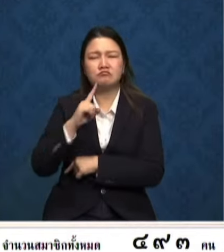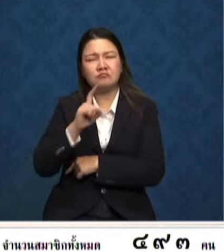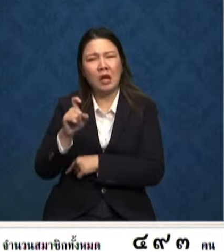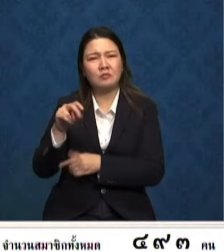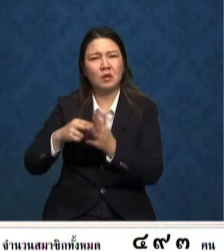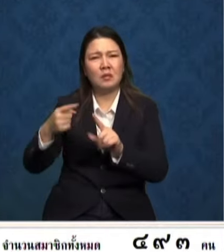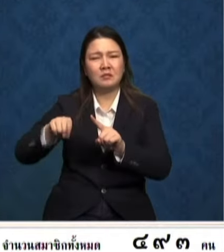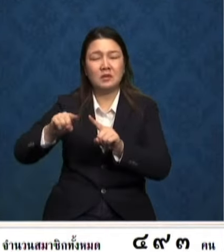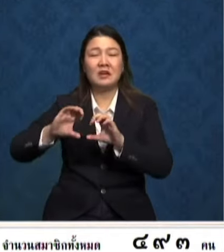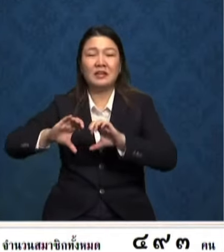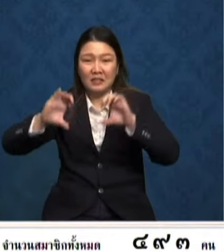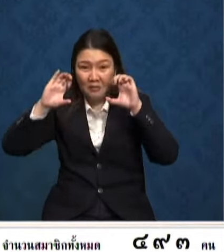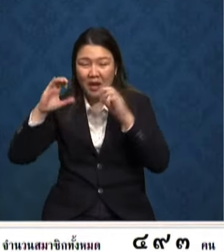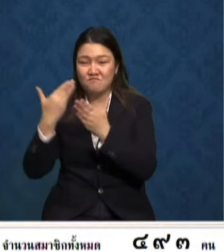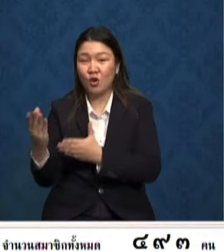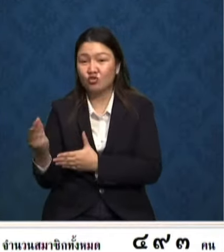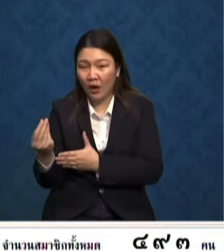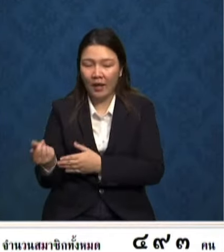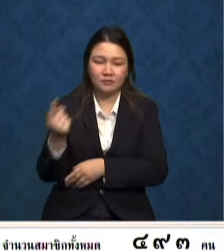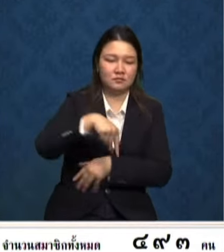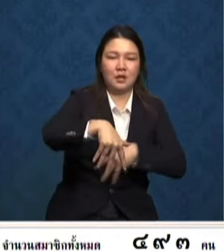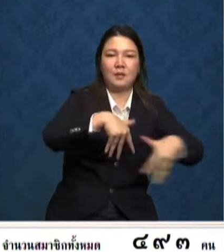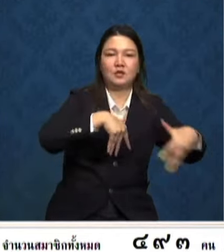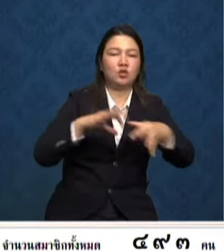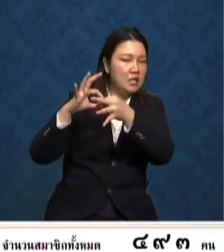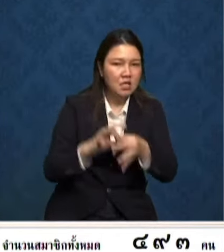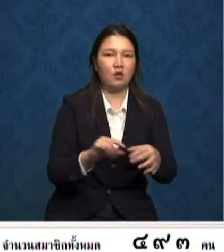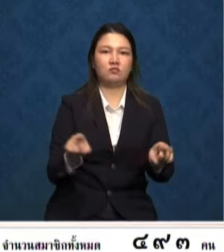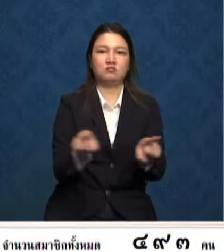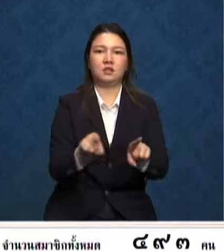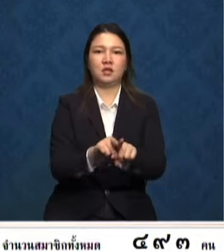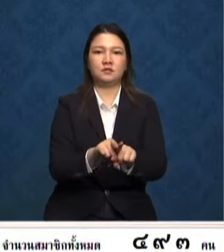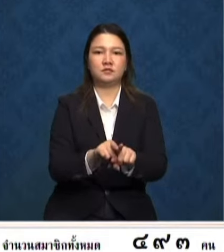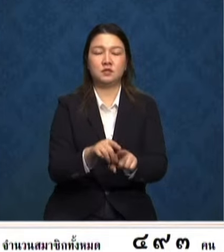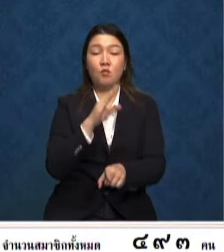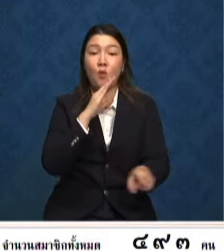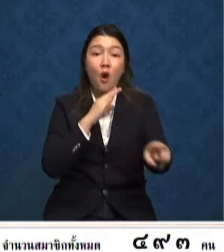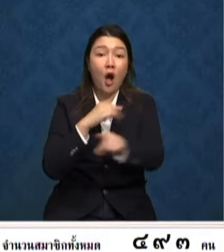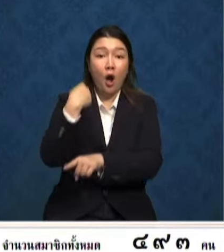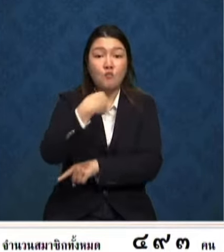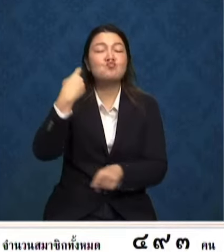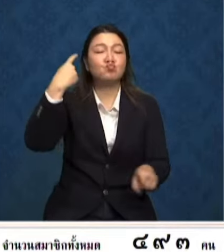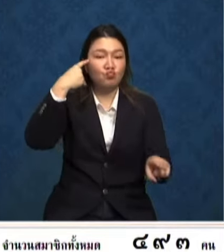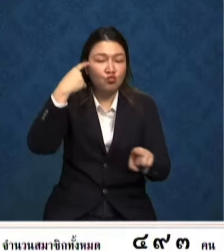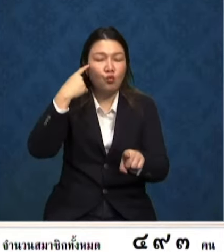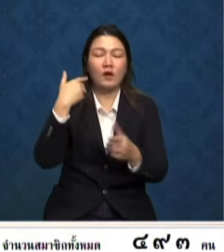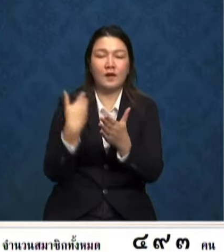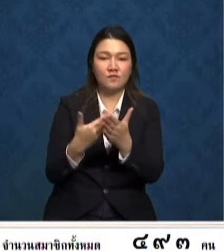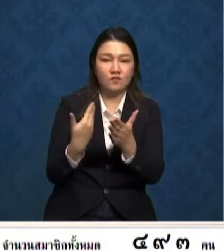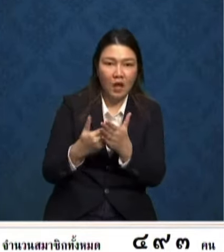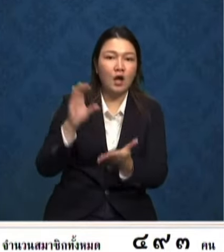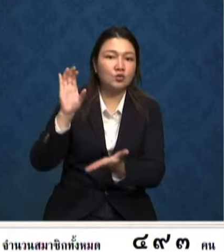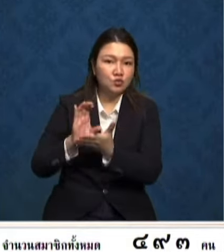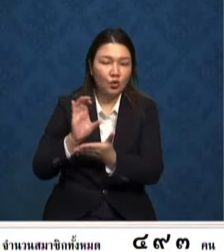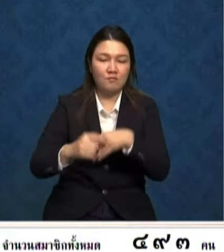หนี้ของประชาชนก็เป็นเช่นนั้นใครที่พอจะเข้าใจเรื่องการเงินการคลังที่เกี่ยวข้องกับการจัดทำงบประมาณรายจ่ายประจ